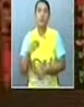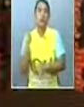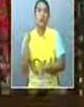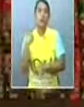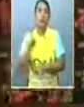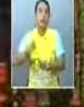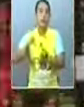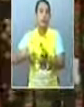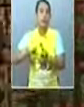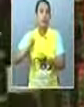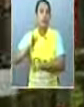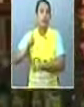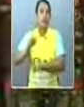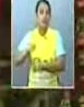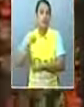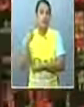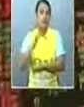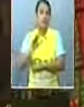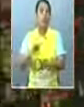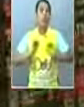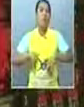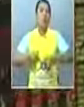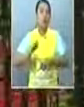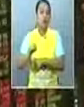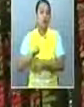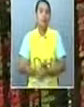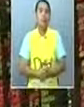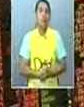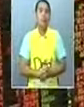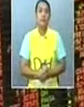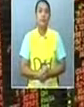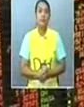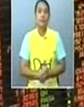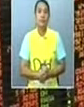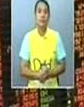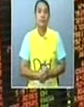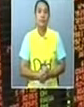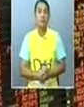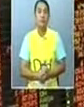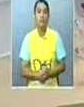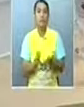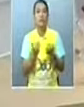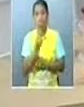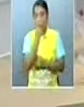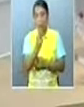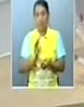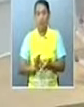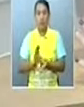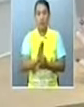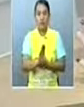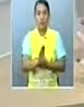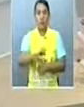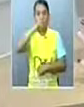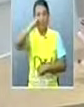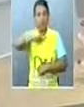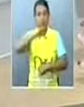ไว้ 1,360 จุดในมุมมองของ Australian Future ด้วยส่วนกรณีที่เราติดตามเรื่องราวของการลงทุนในตลาดหุ้นไทยนะ